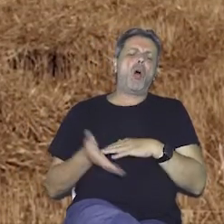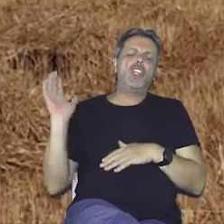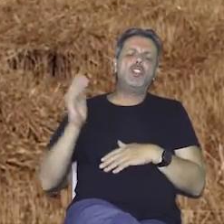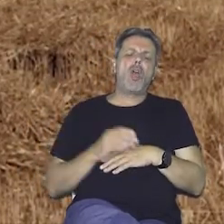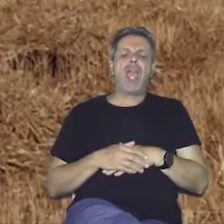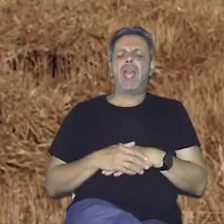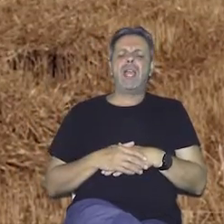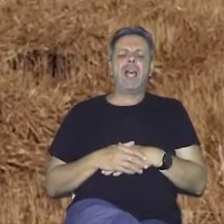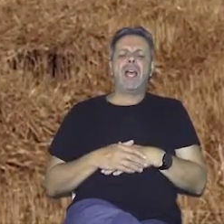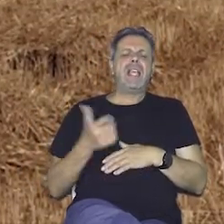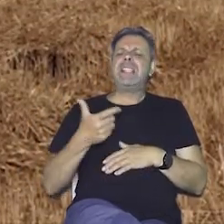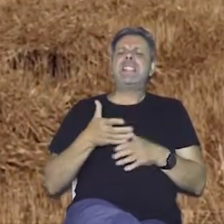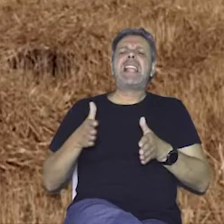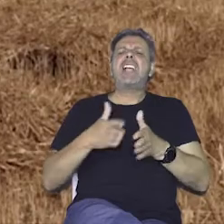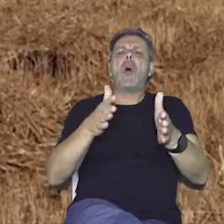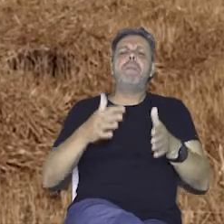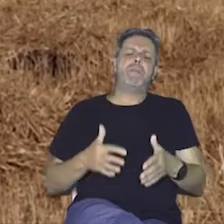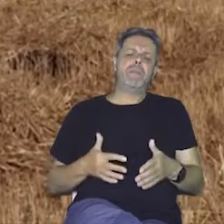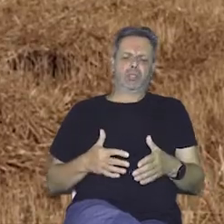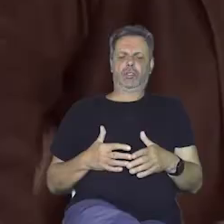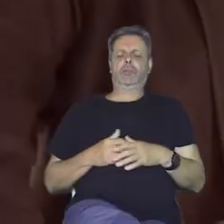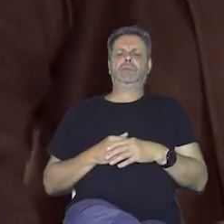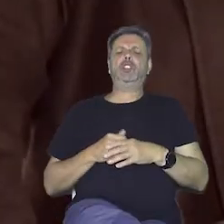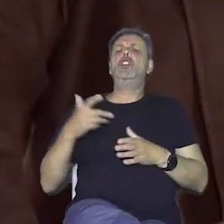otišao je stazom što vijuga,